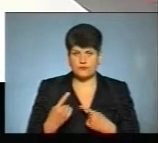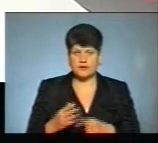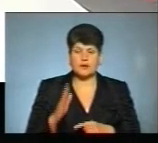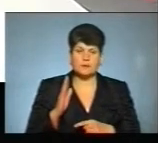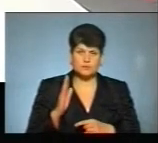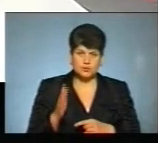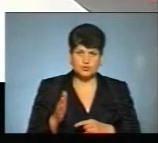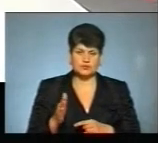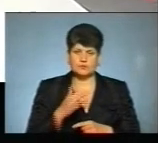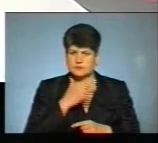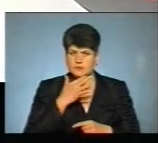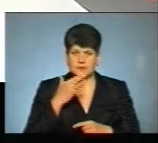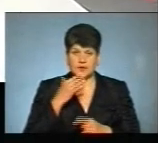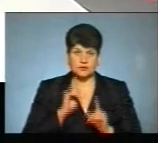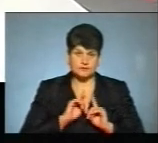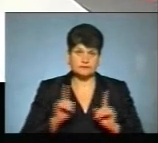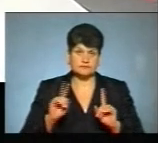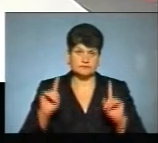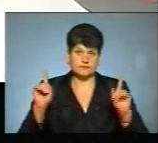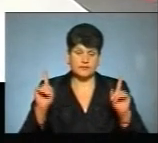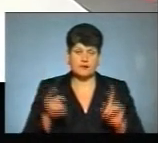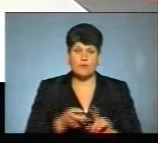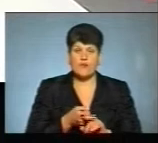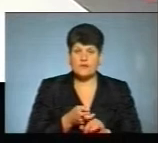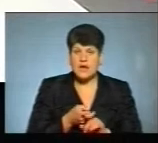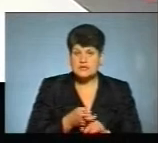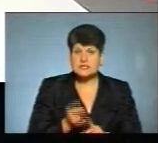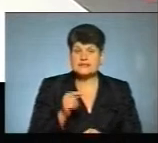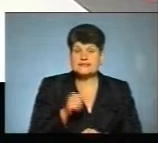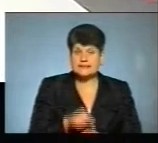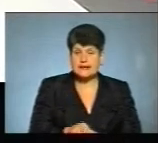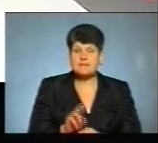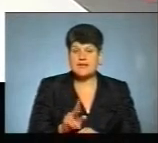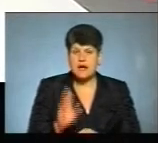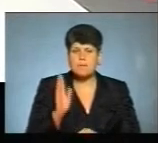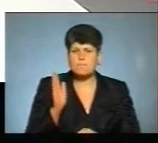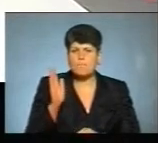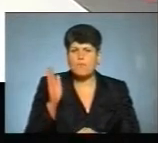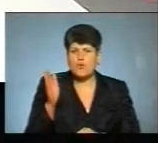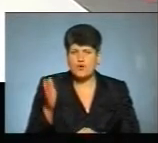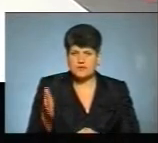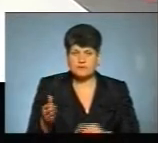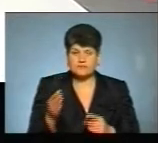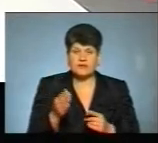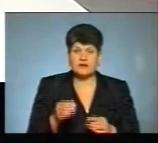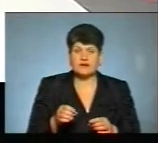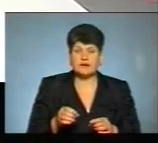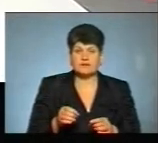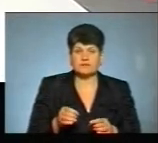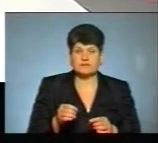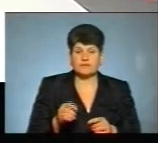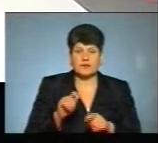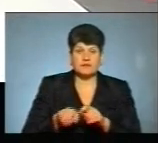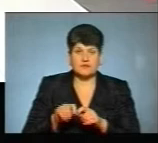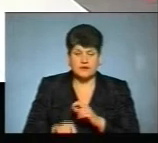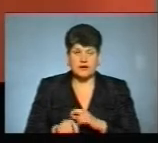будуть досить багато сюрпризів, напевне, так, пов'язані з тим, як потім вже визначати, хто як засвоїв, ДПА